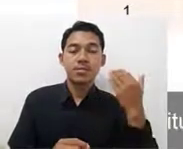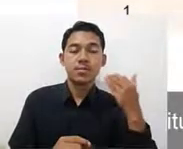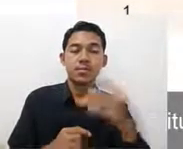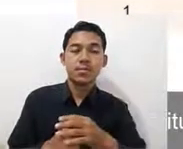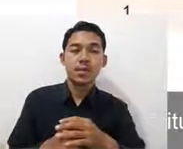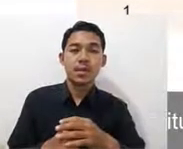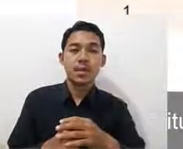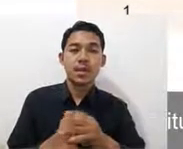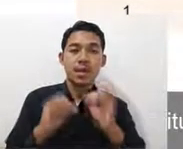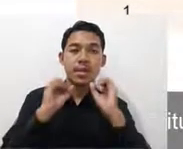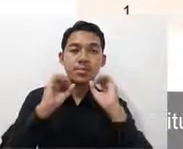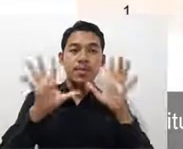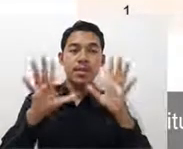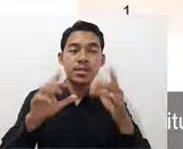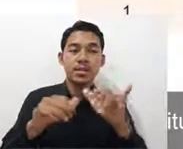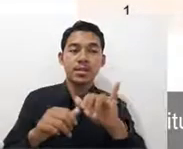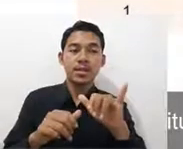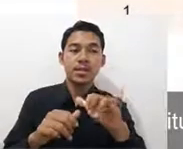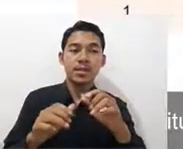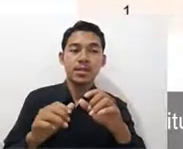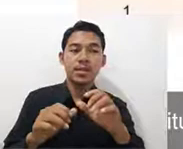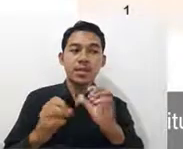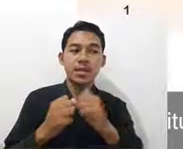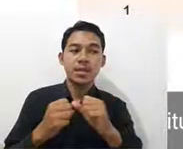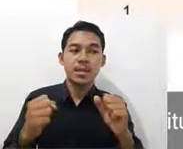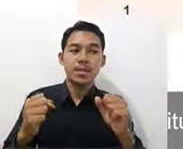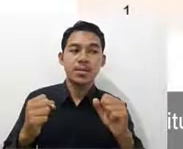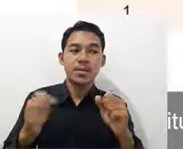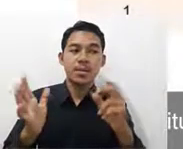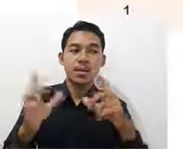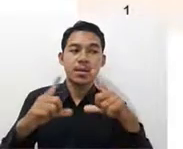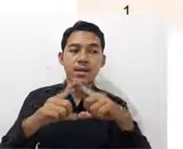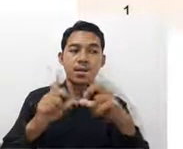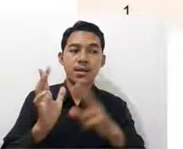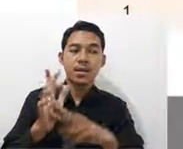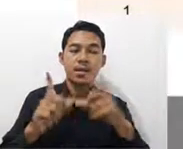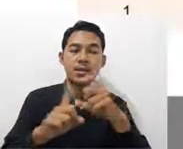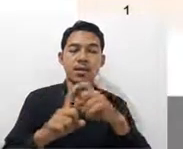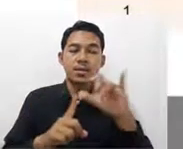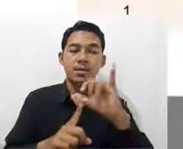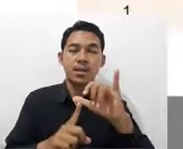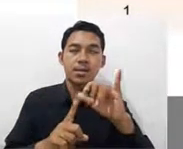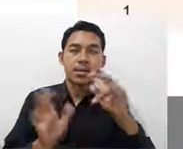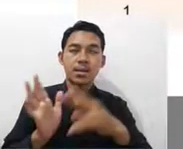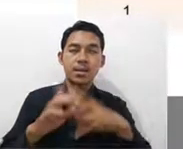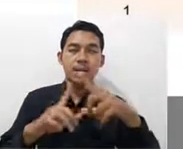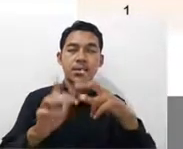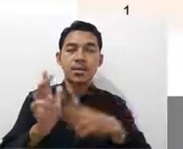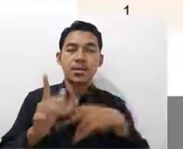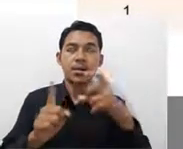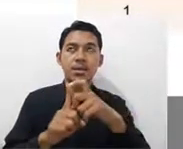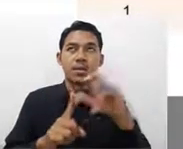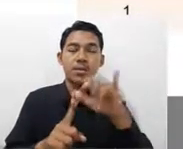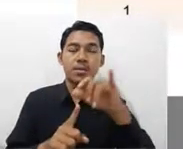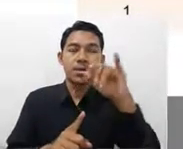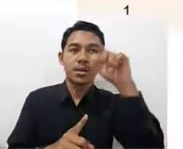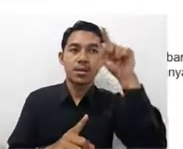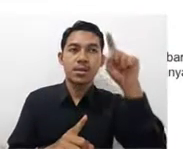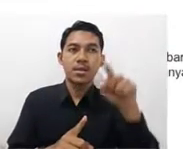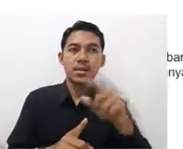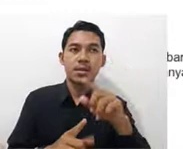NAND itu sama kayak gerbang AND, cuman ada aksennya ya, bisa kayak gini atau menggunakan